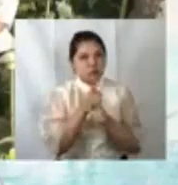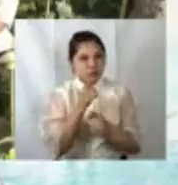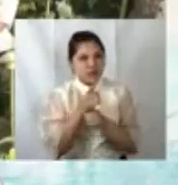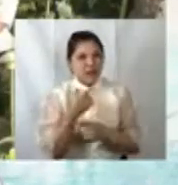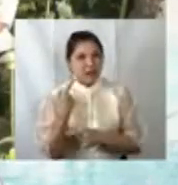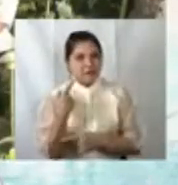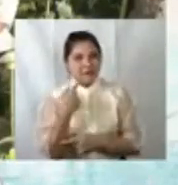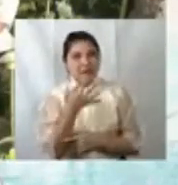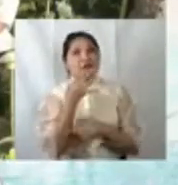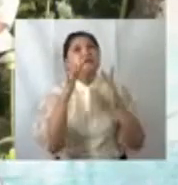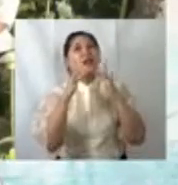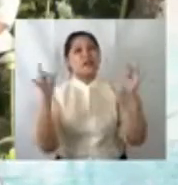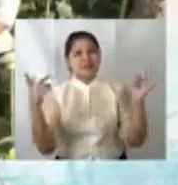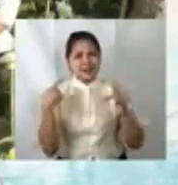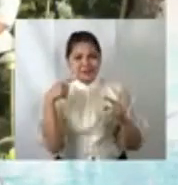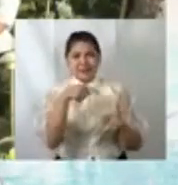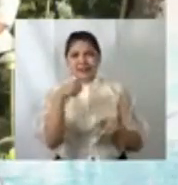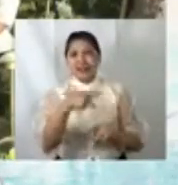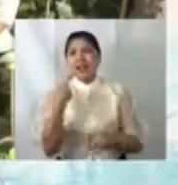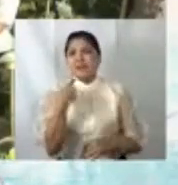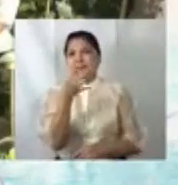piyesta!